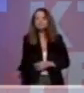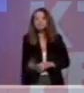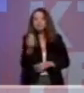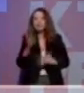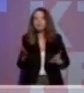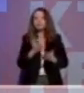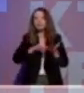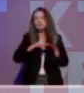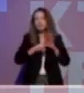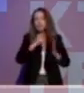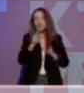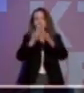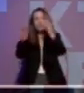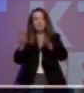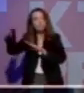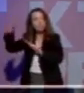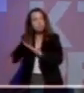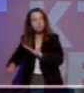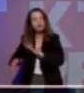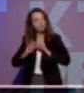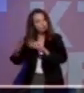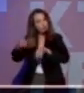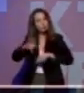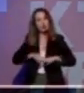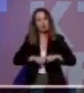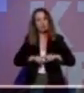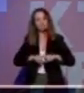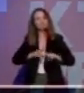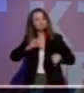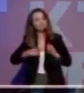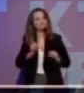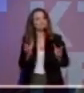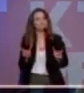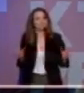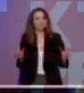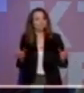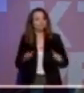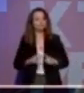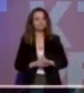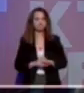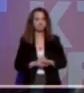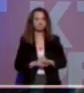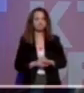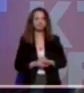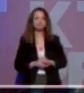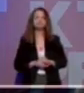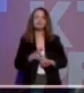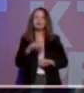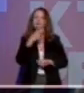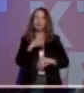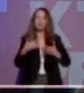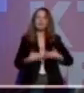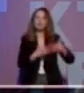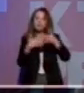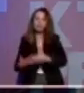κύκλους. Πρόκειται για μια πρόκληση της οποίας η βιομηχανία δεν μπορεί παρά να αποτελέσει